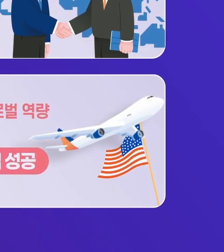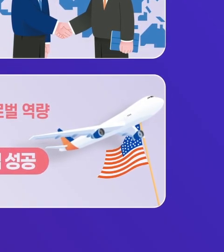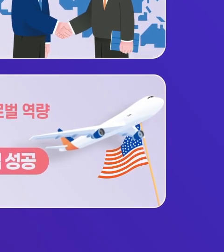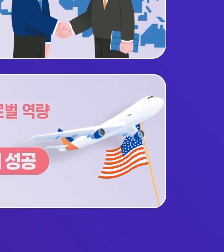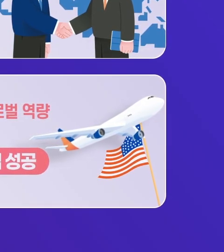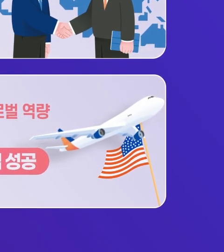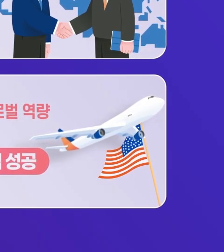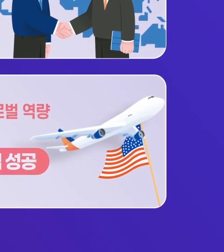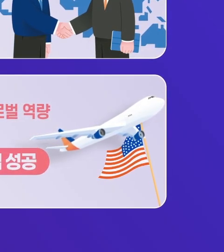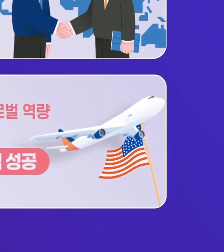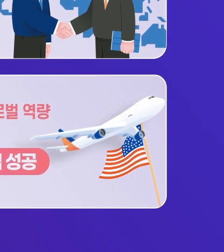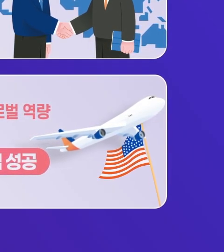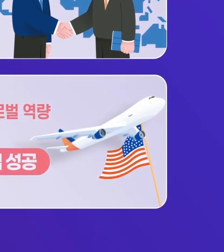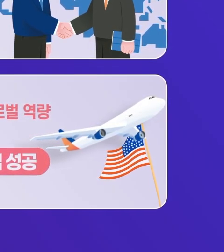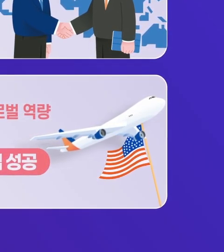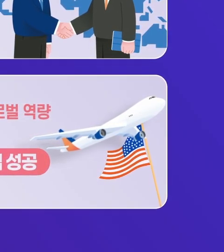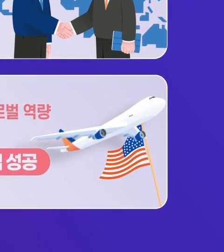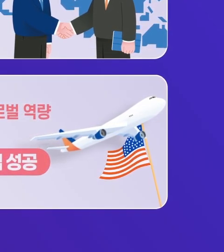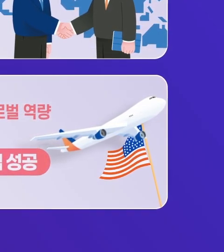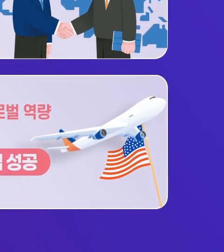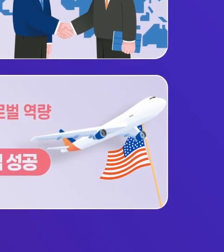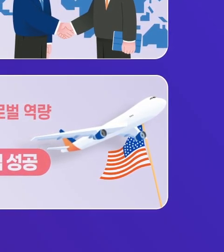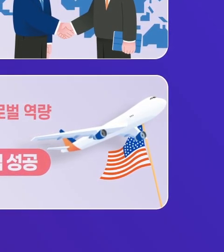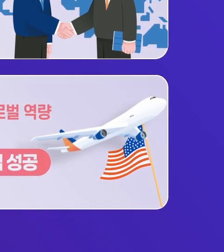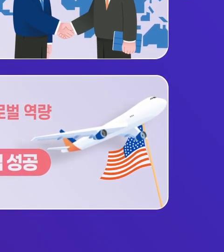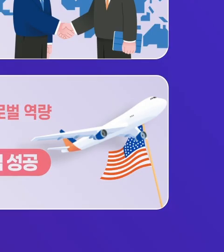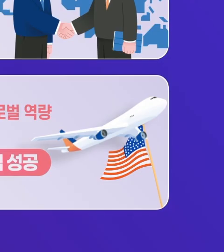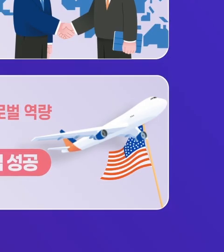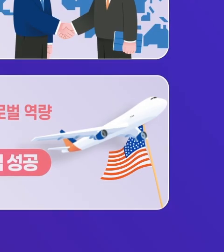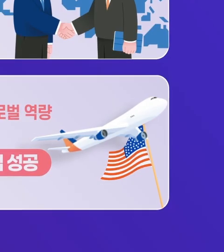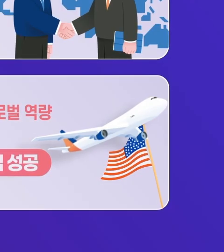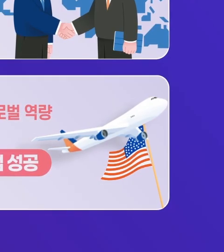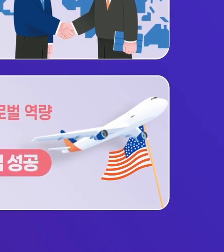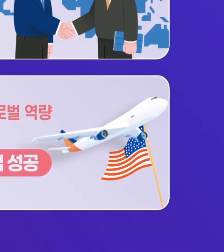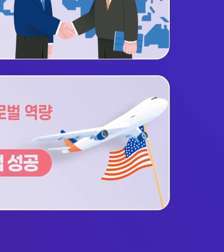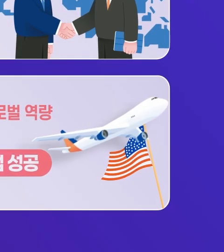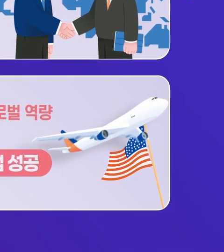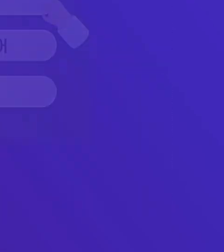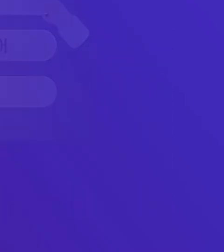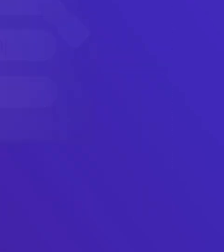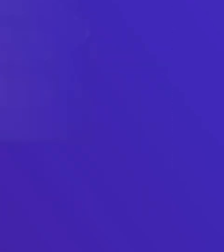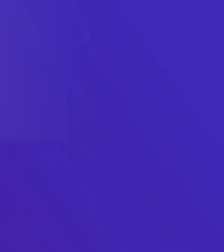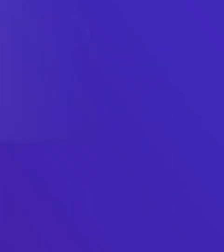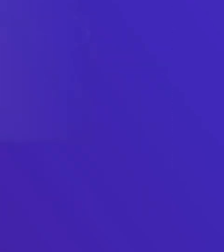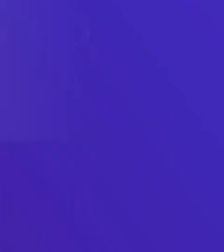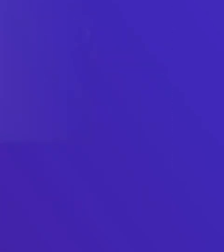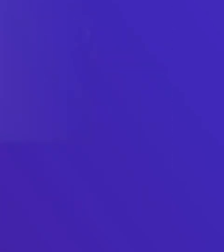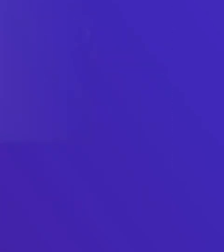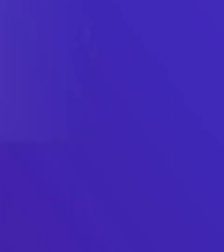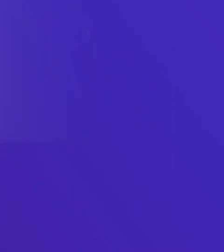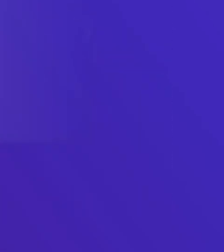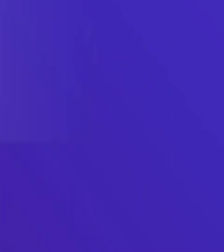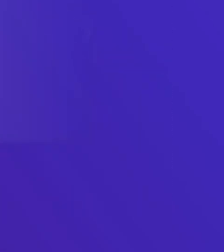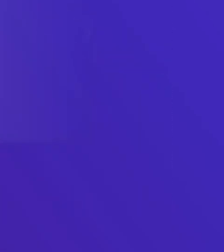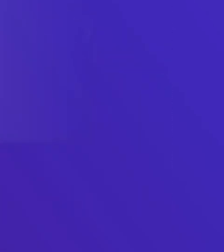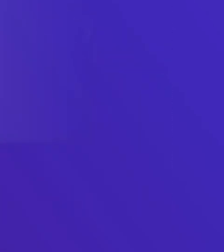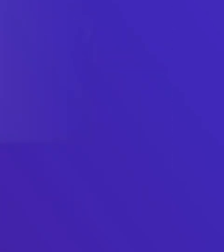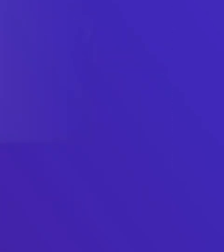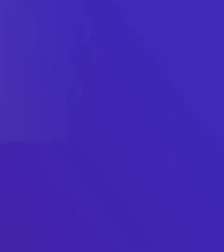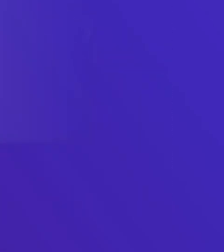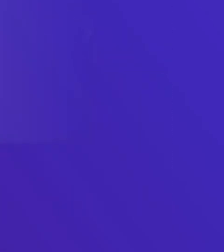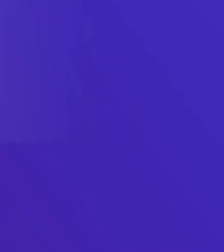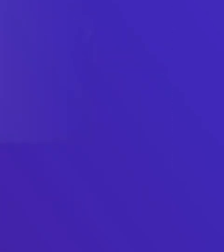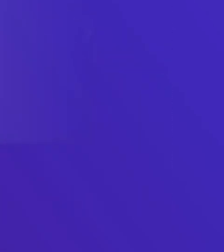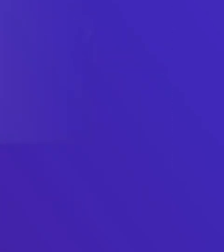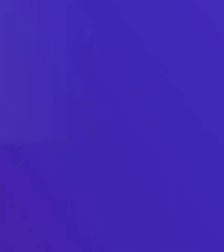학생에게는 맞춤형 교육과 해외 인턴 등의 글로벌 인재 양성을 위한 지원도 아끼지 않습니다. 배워보고 자유롭게 선택하는